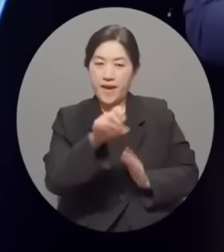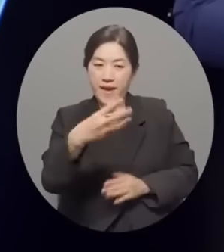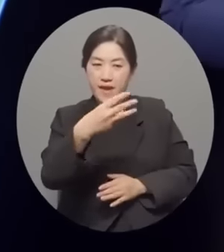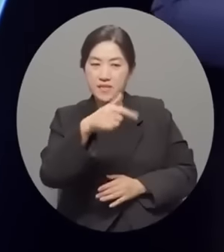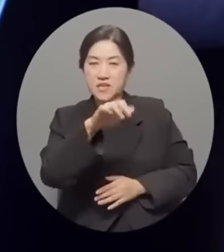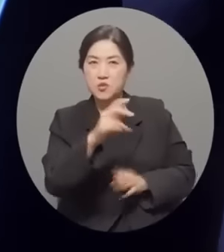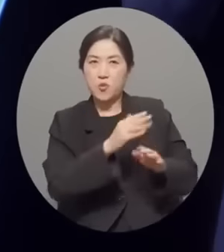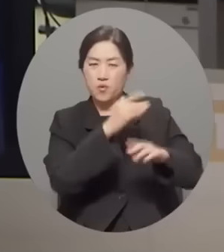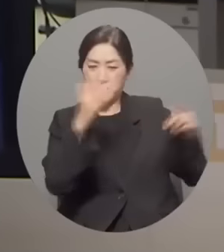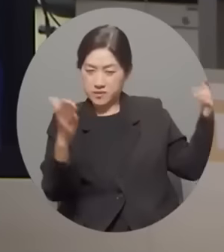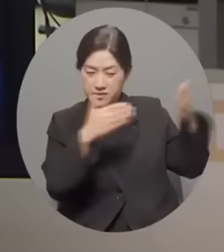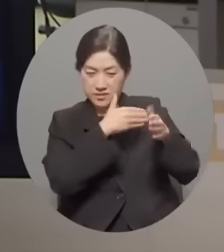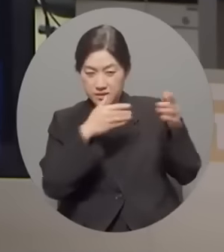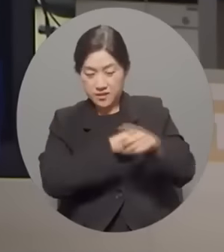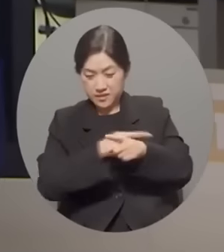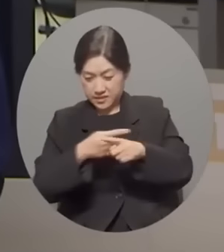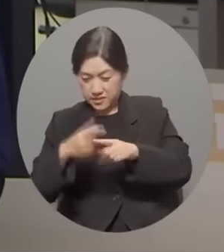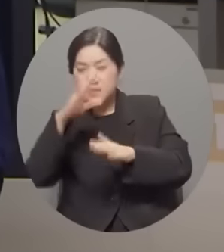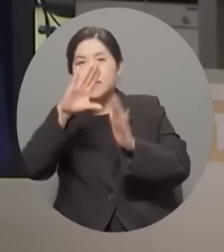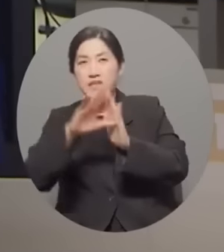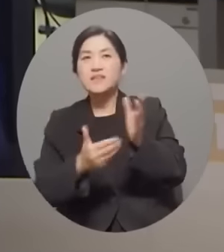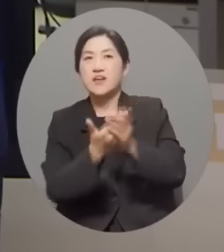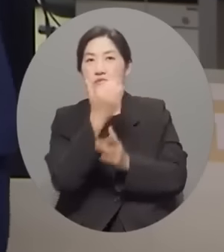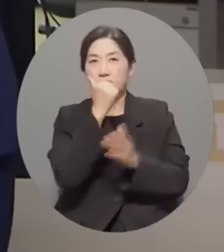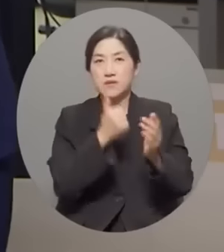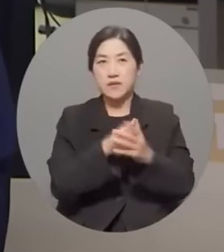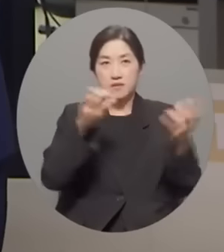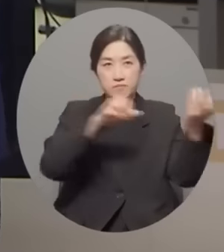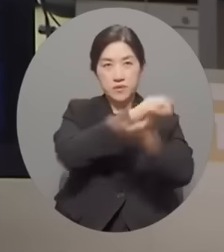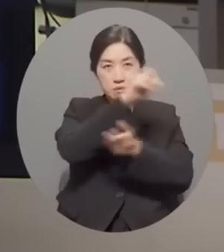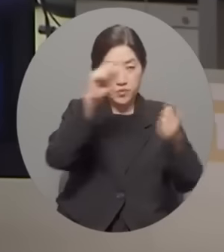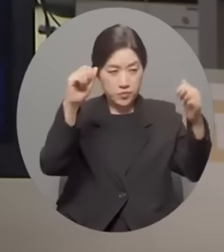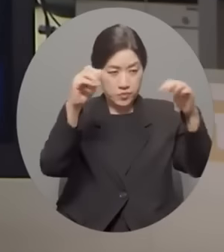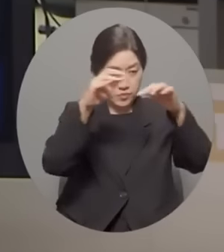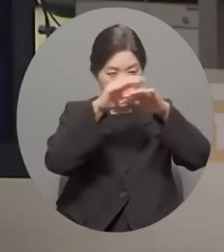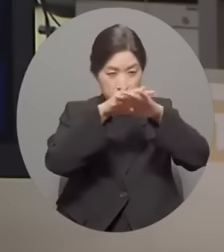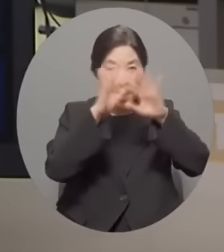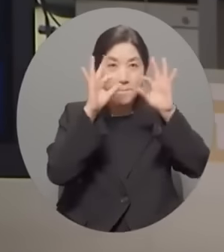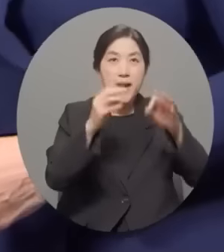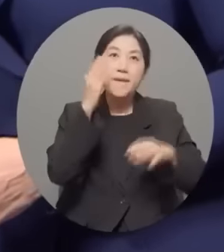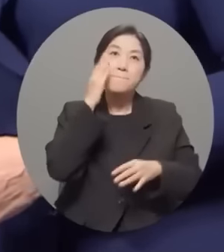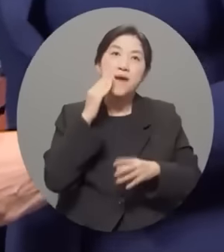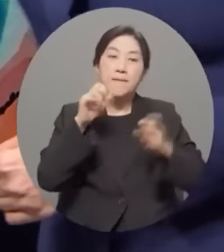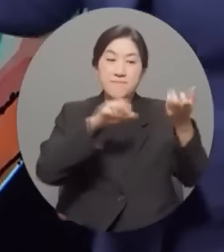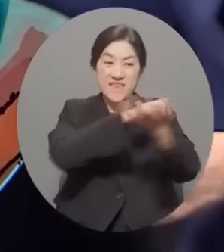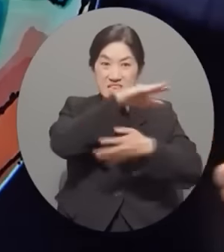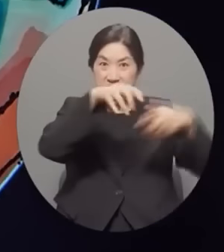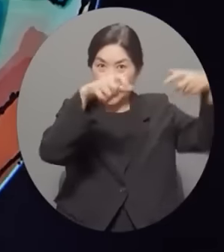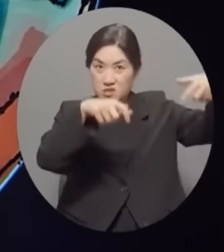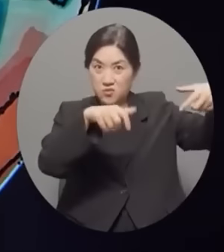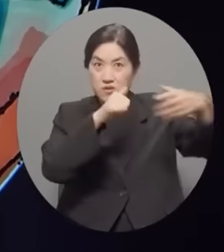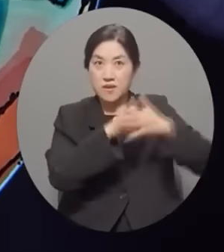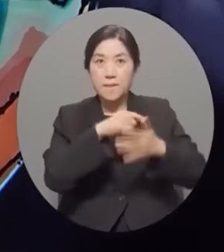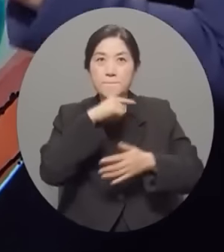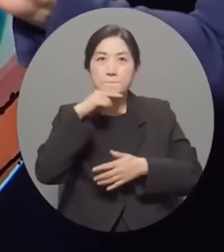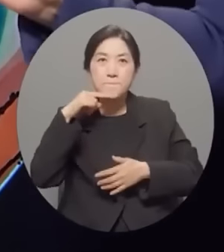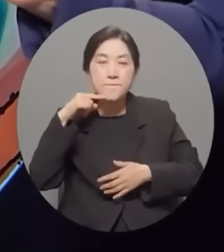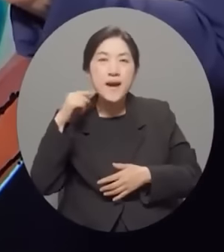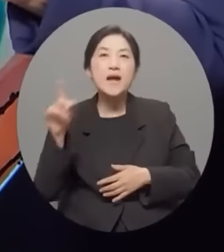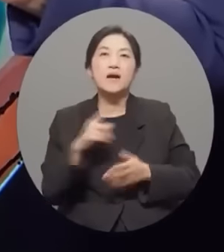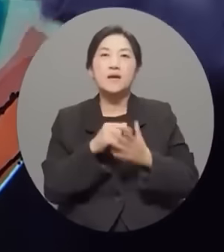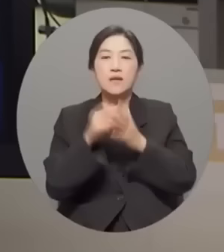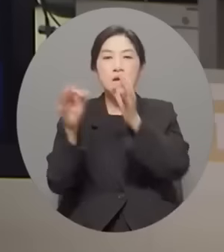나타나는 현상입니다. 비구름을 추적한 영상을 겹쳐봤습니다. 파란색이 비구름이 몰린 곳, 붉은색은